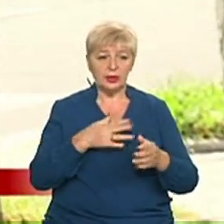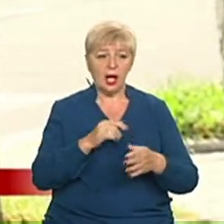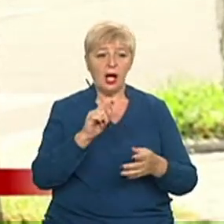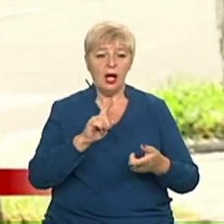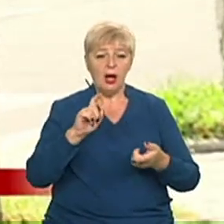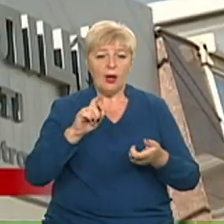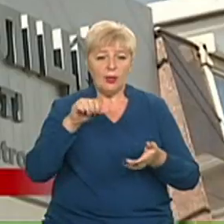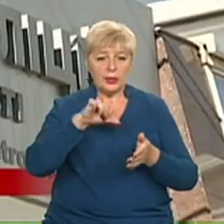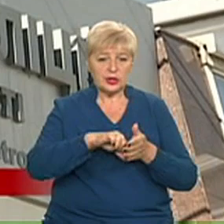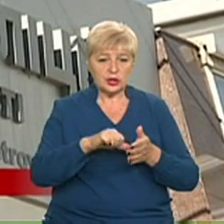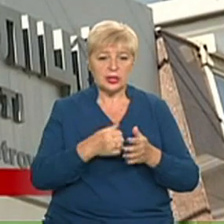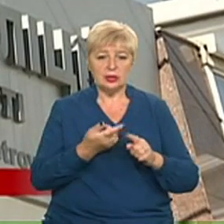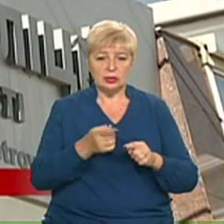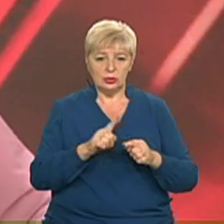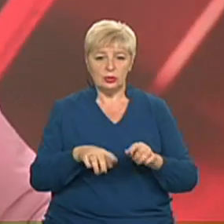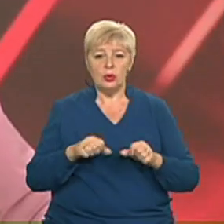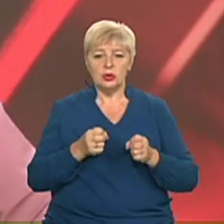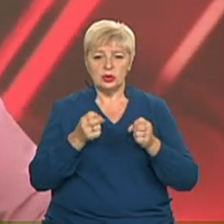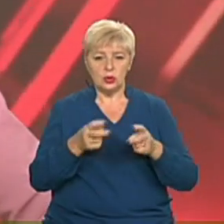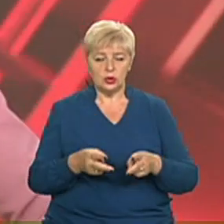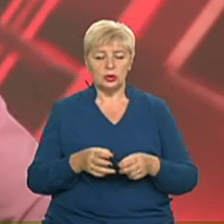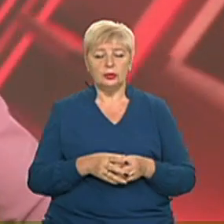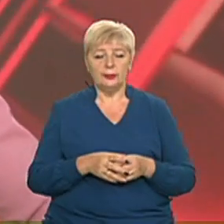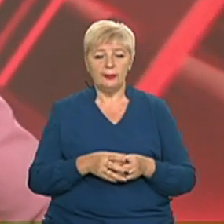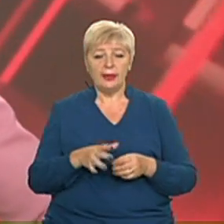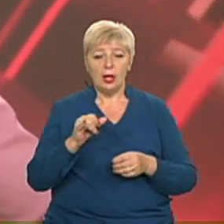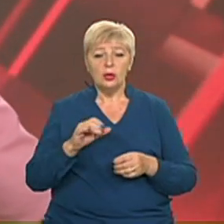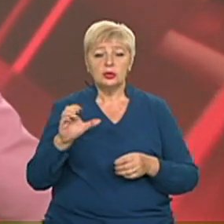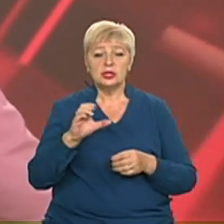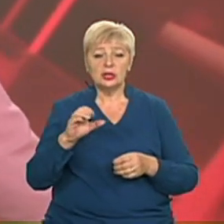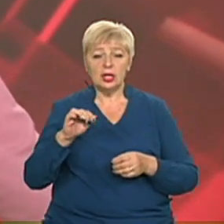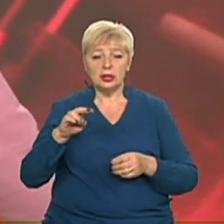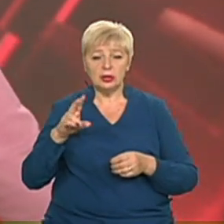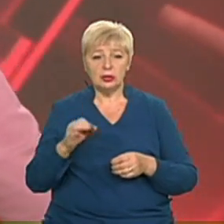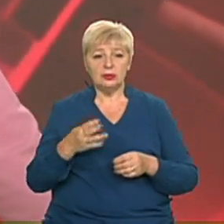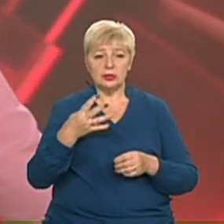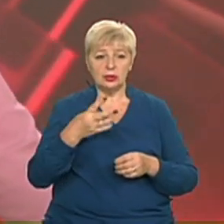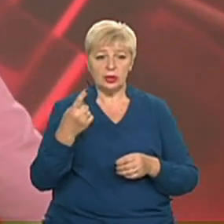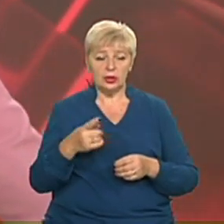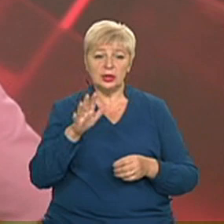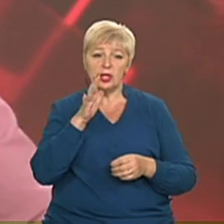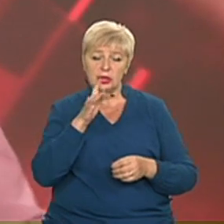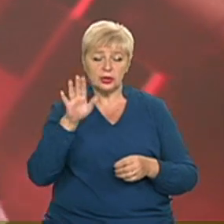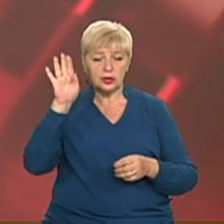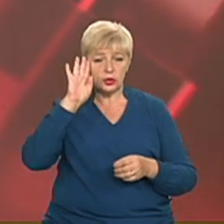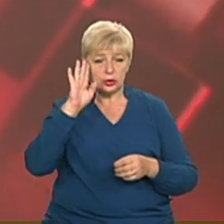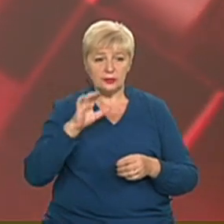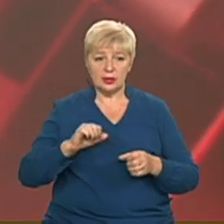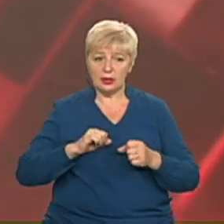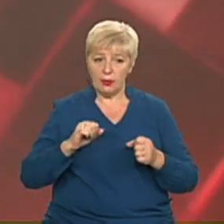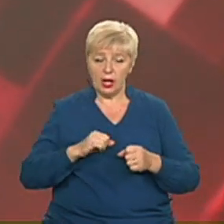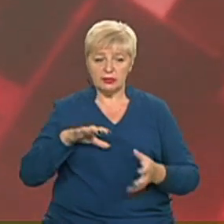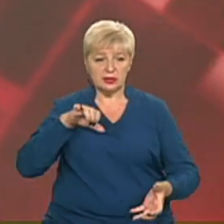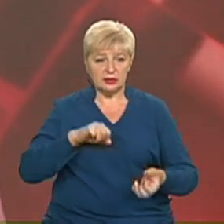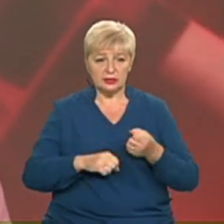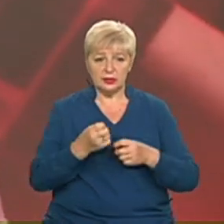до скоєння саме цього злочину. У Синельниковому 41-річний чоловік намагався зґвалтувати